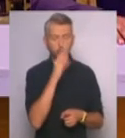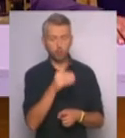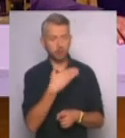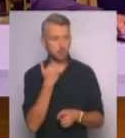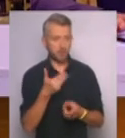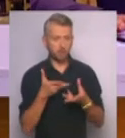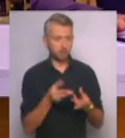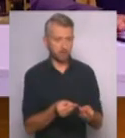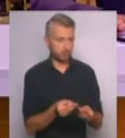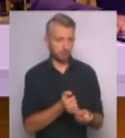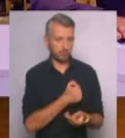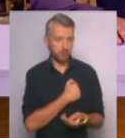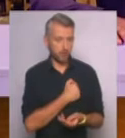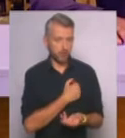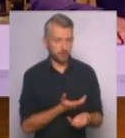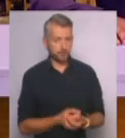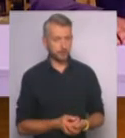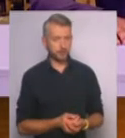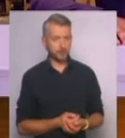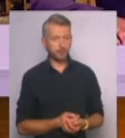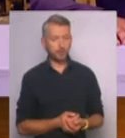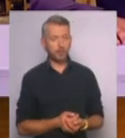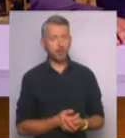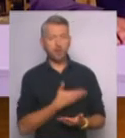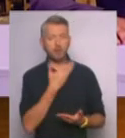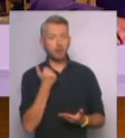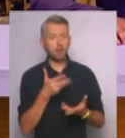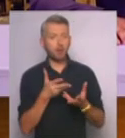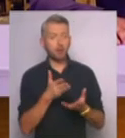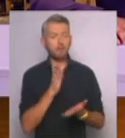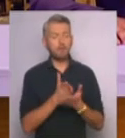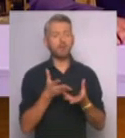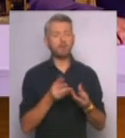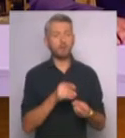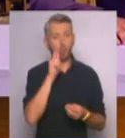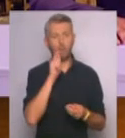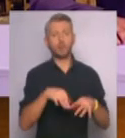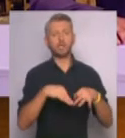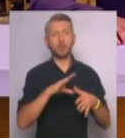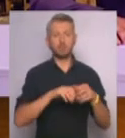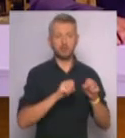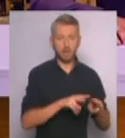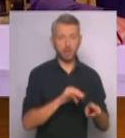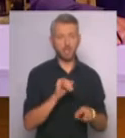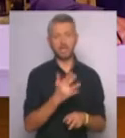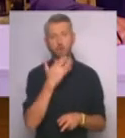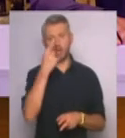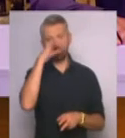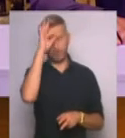ніякого впливу. На жаль, має вплив «Укртрансбезпека» і має вплив «Національна поліція», які